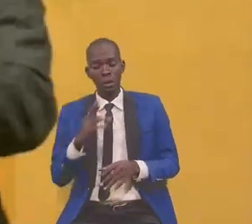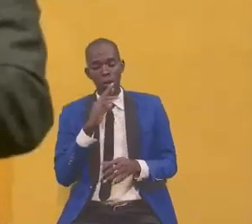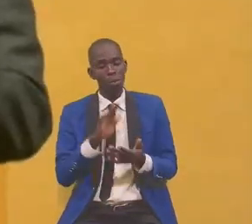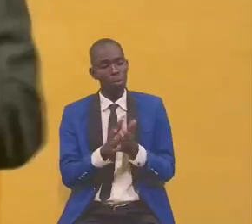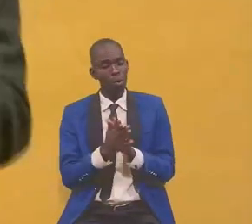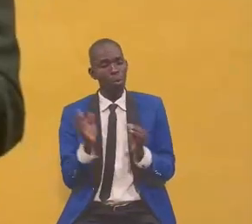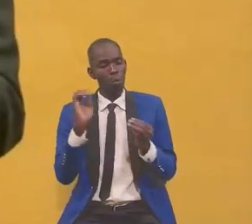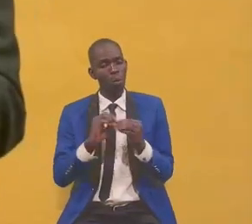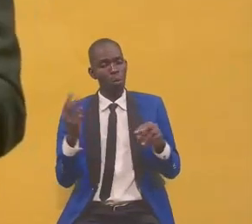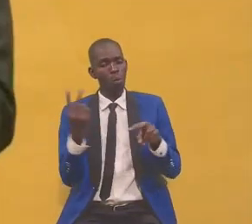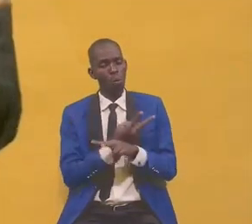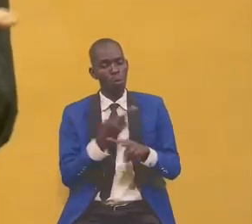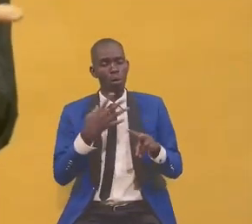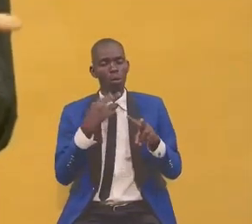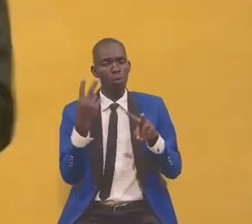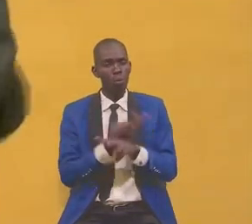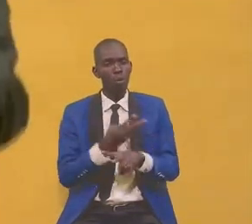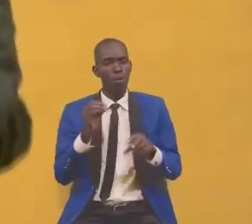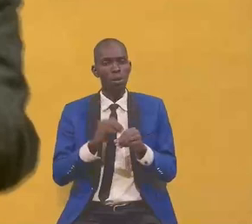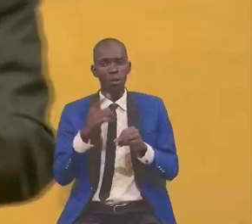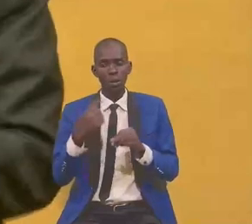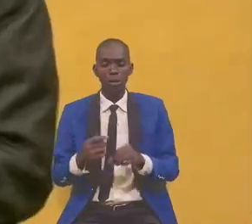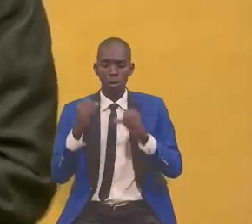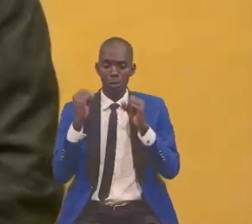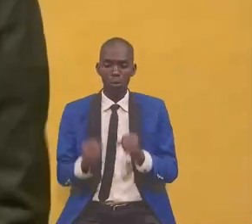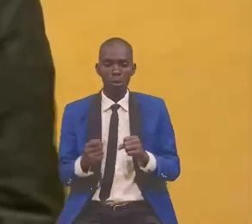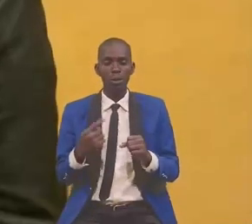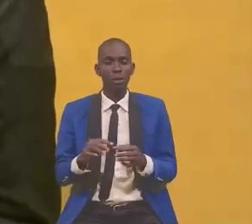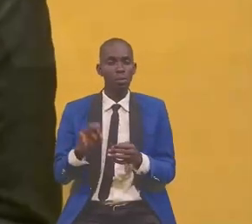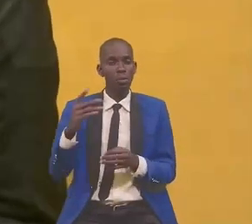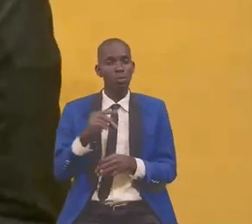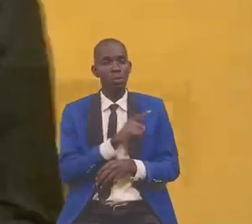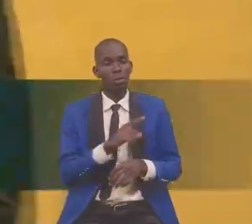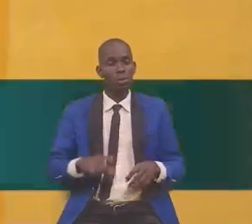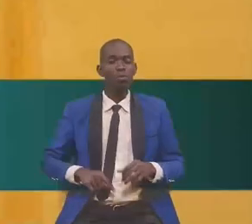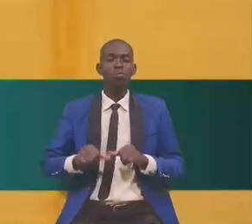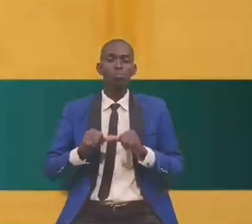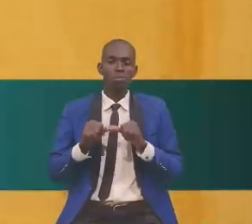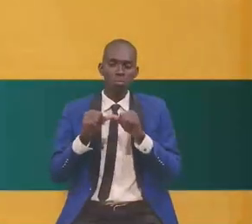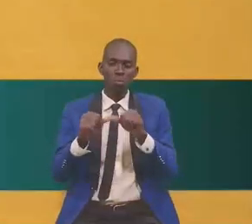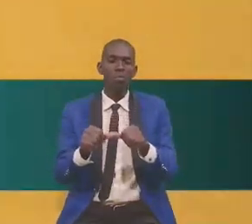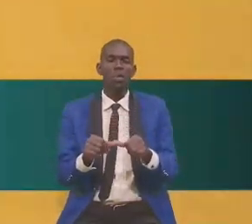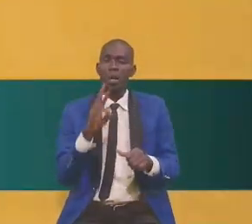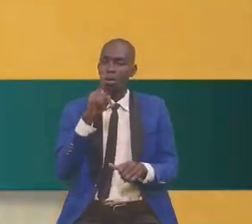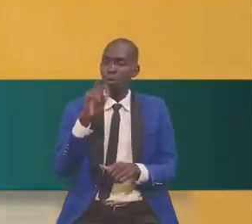la puissance du Seigneur, dans l'esprit du Seigneur, toi, demeure, persévère. Est-ce que tu es prédicateur continu? Est-ce que tu es évangéliste